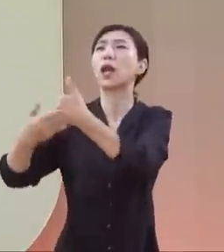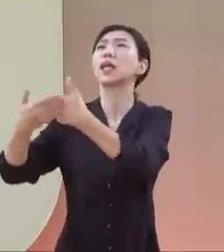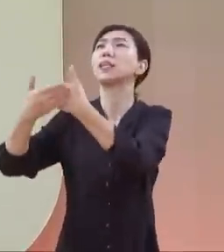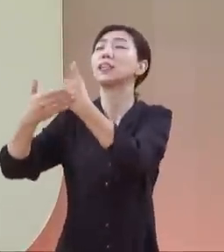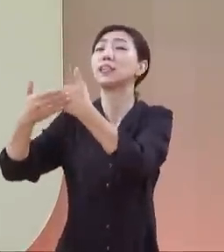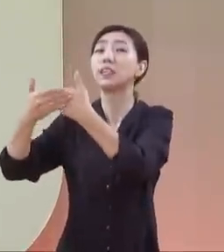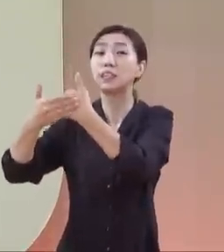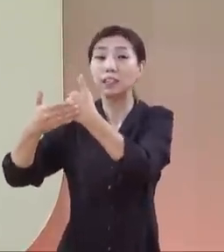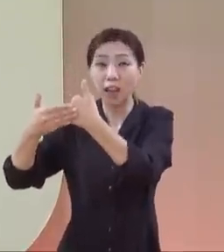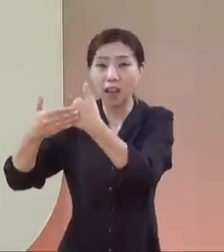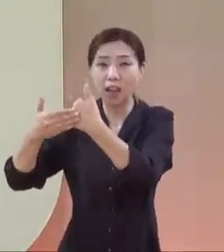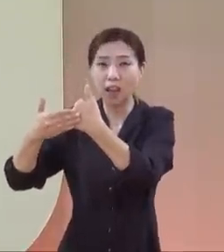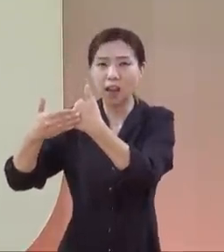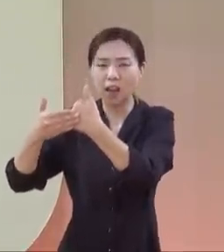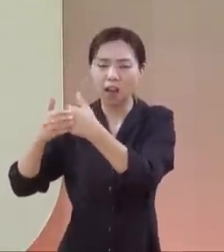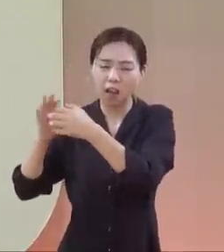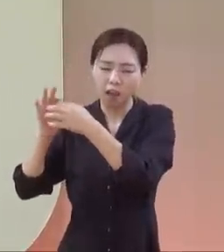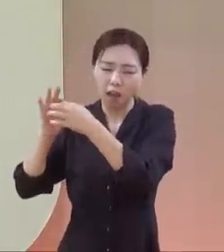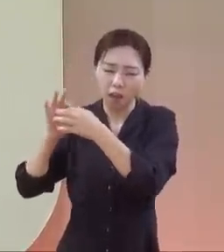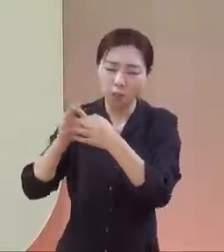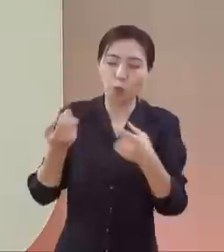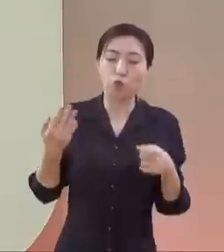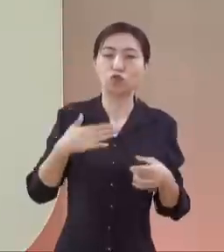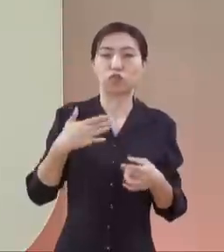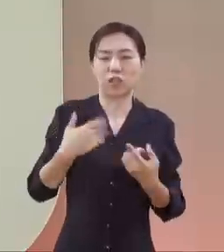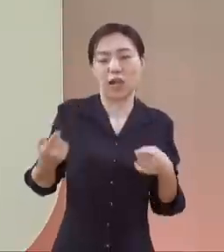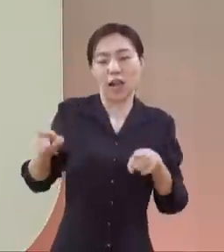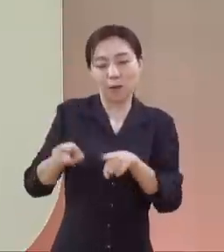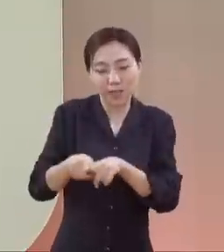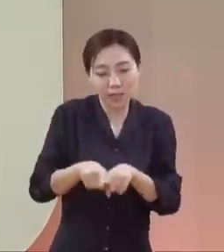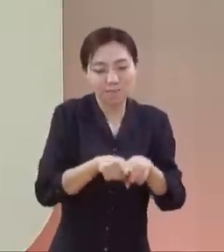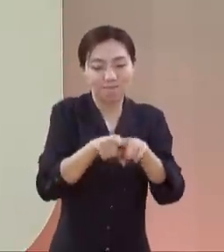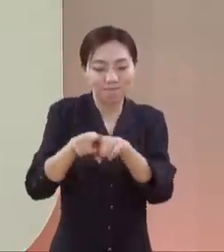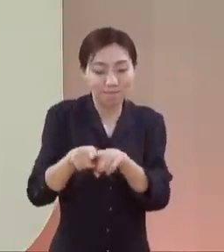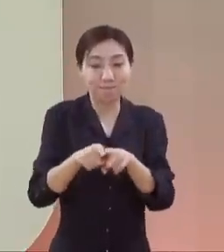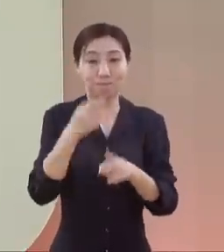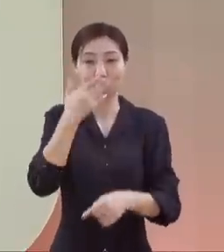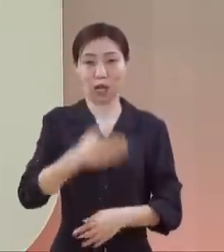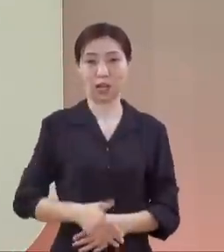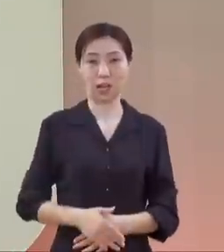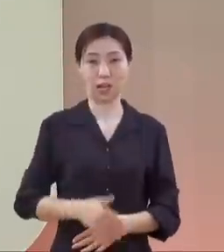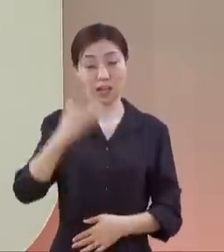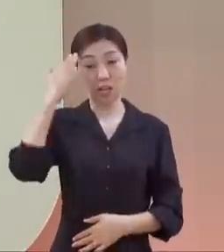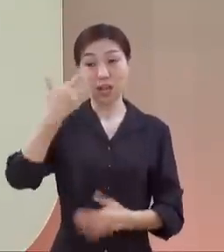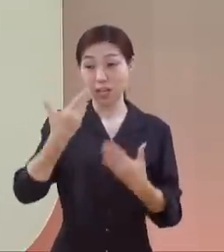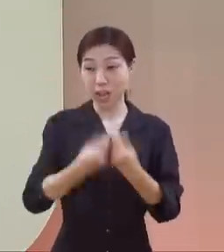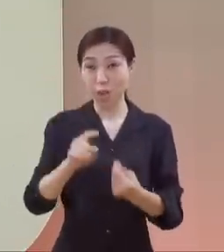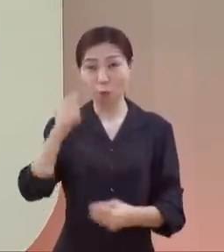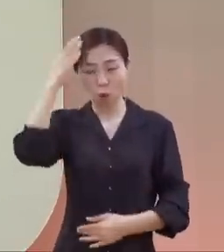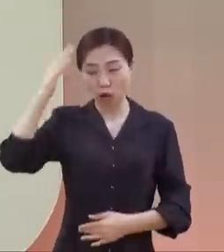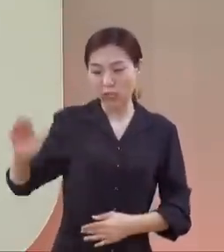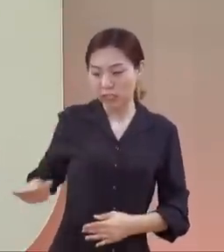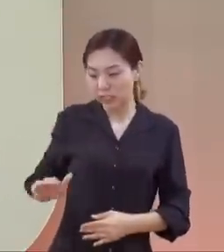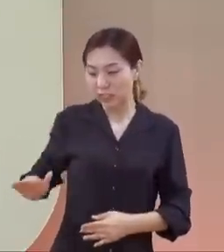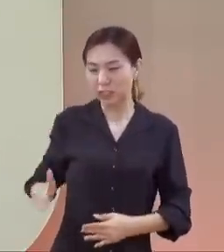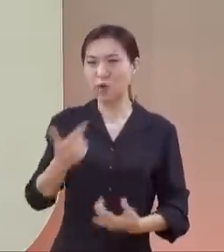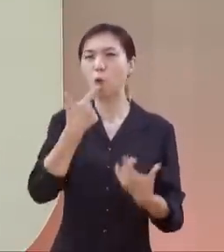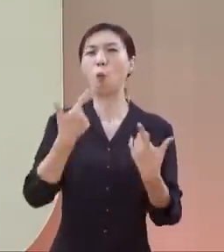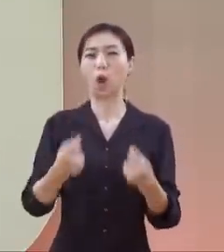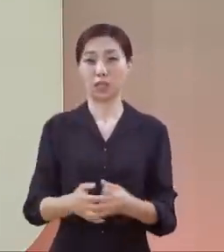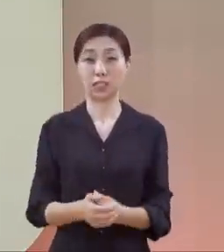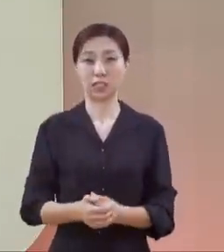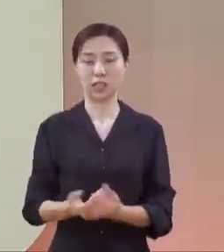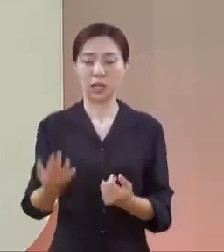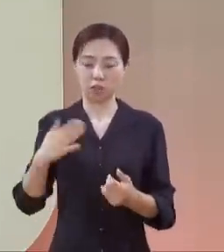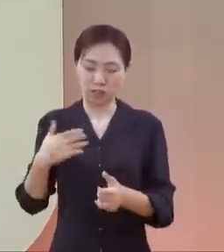은은하게 그림자와 같이 따라다니면서 은은하게 우리를 보호해 주시는 가피를 명훈 가피라고